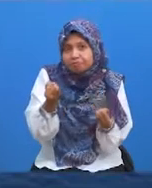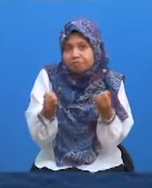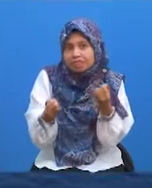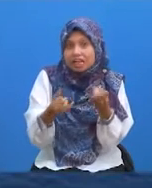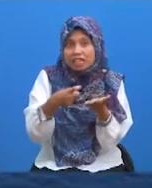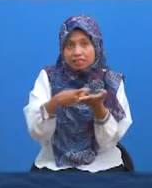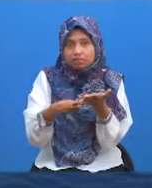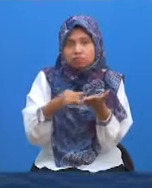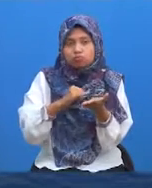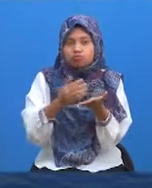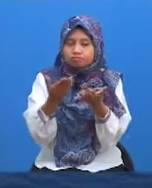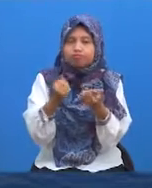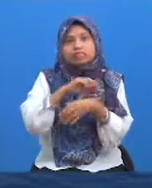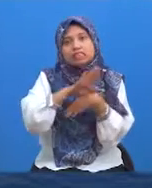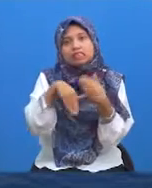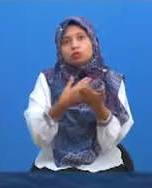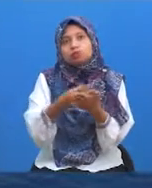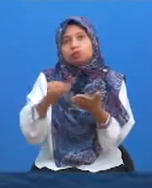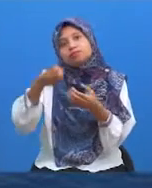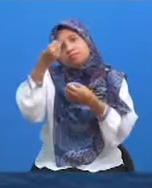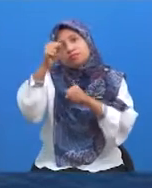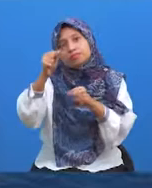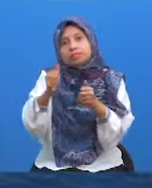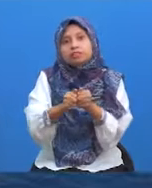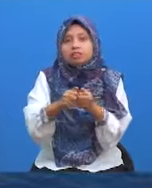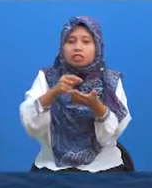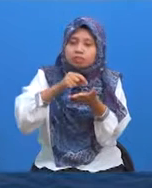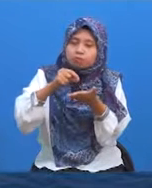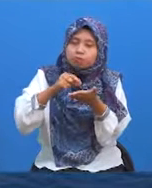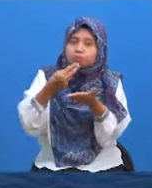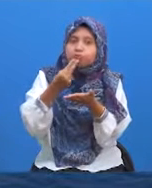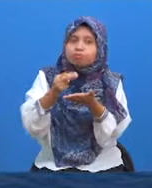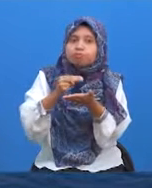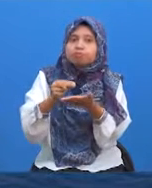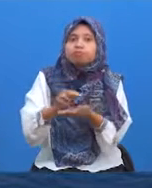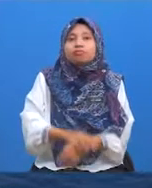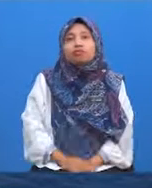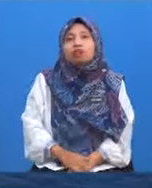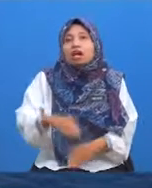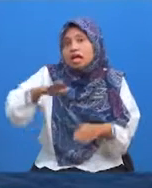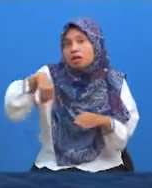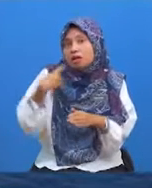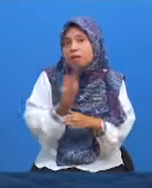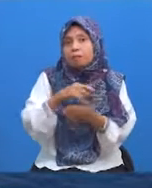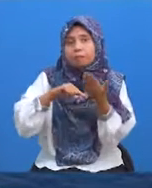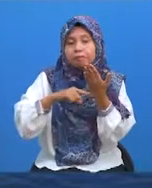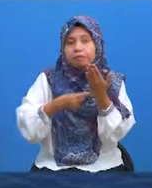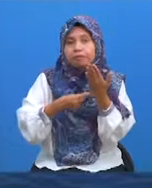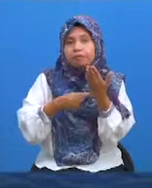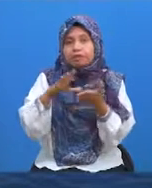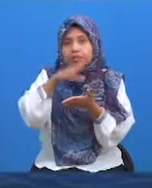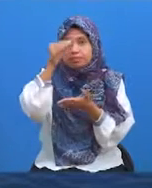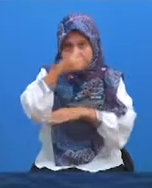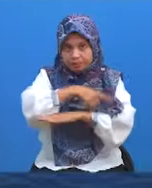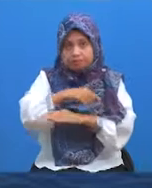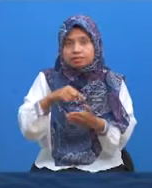sayur berharap murid sudah bersedia dengan alat tulis dan buku nota Sebelum kita mulai Khan pembelajaran